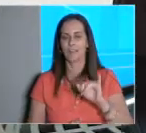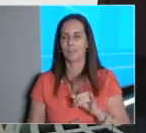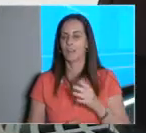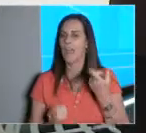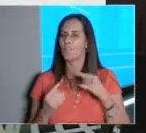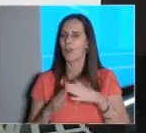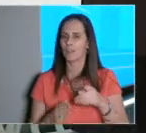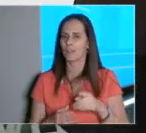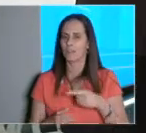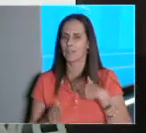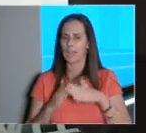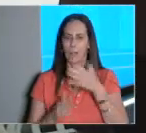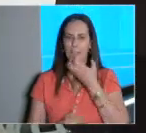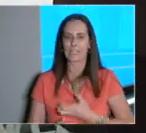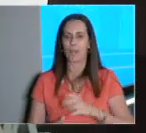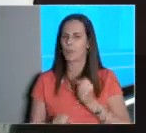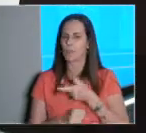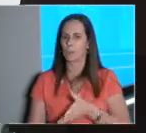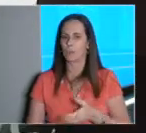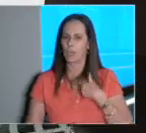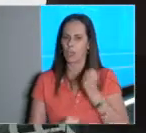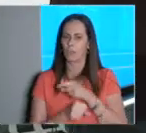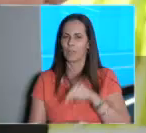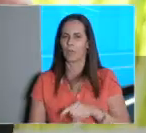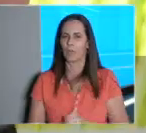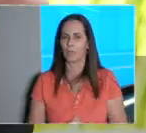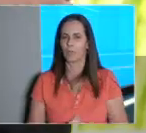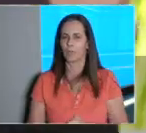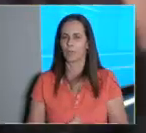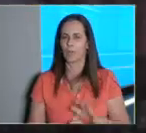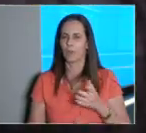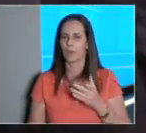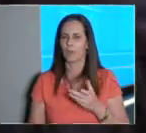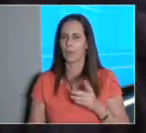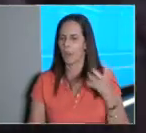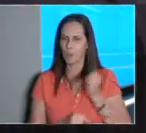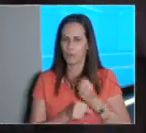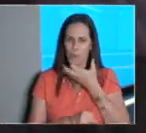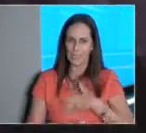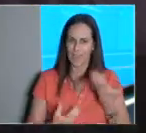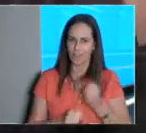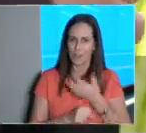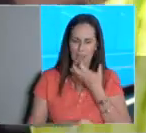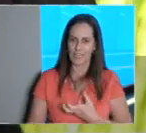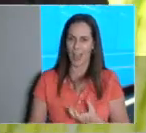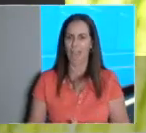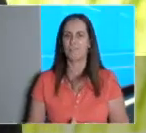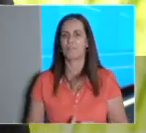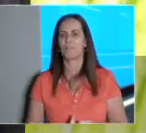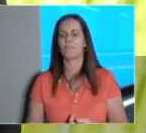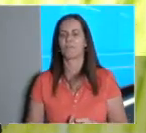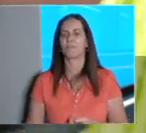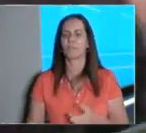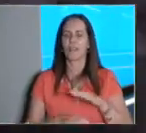ומניין? גרה פה בפרסמה? לא, מרצליה. מה את עושה פה בפרסמה? עובדת. אין עבודה ברצליה? לא. לא, מה, הרצליה היא יותר ראויה,